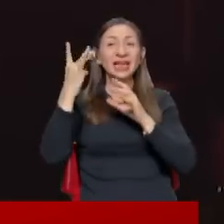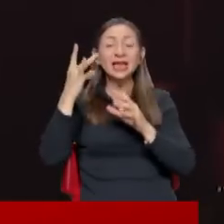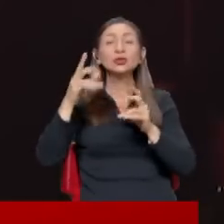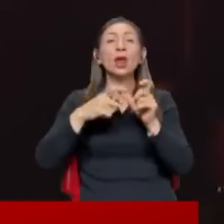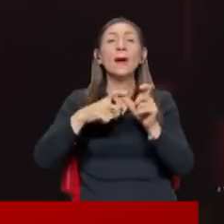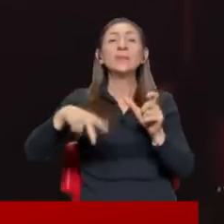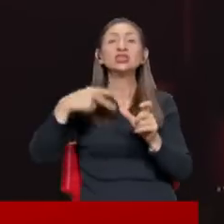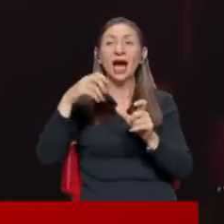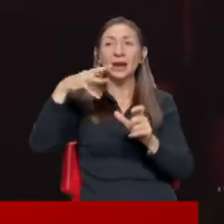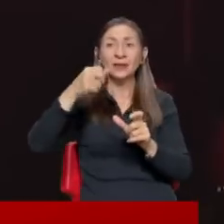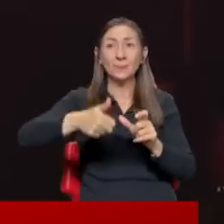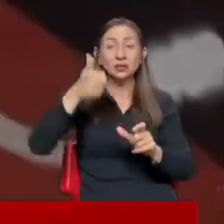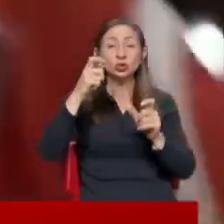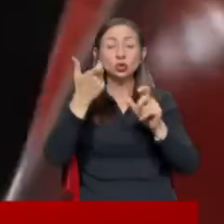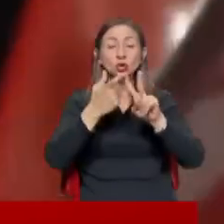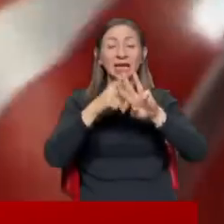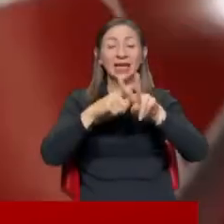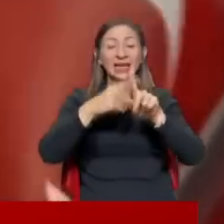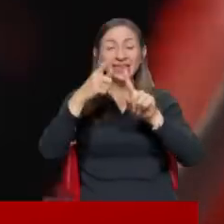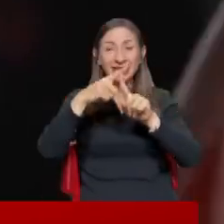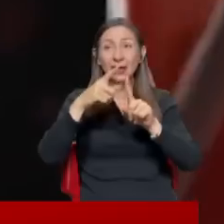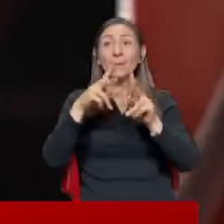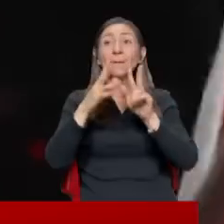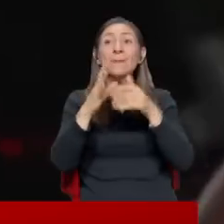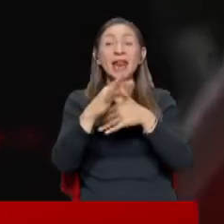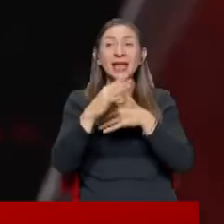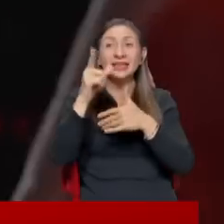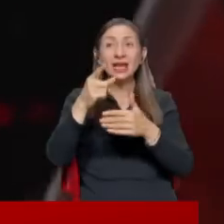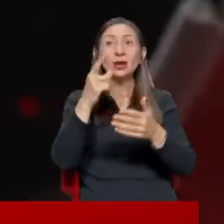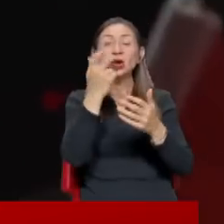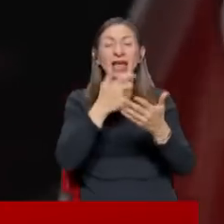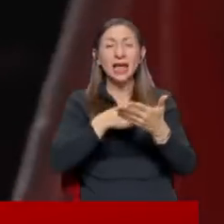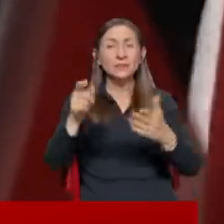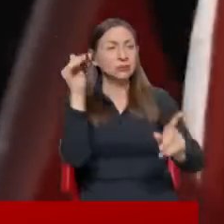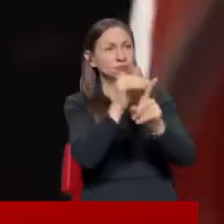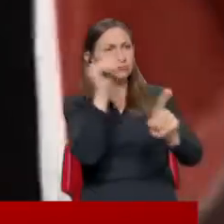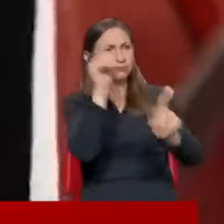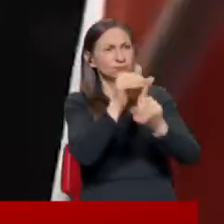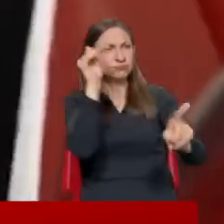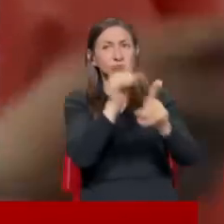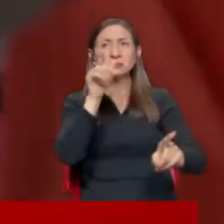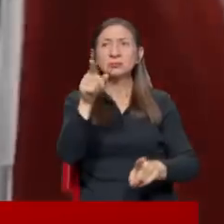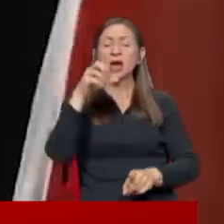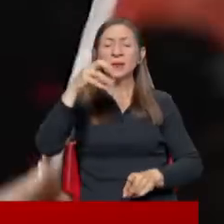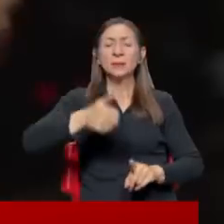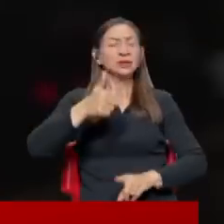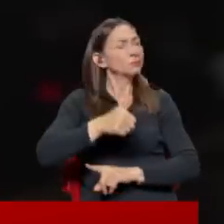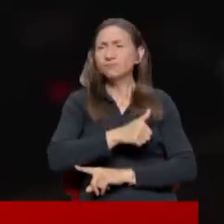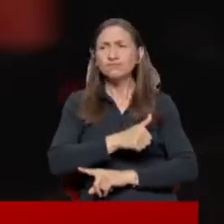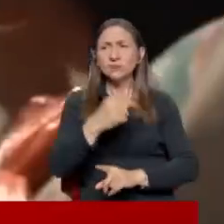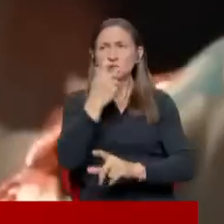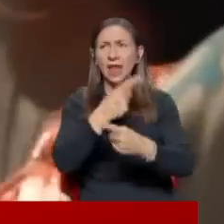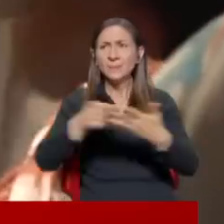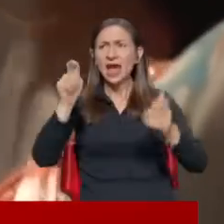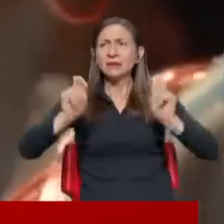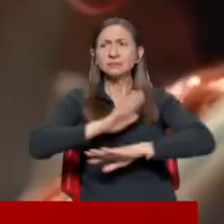Süleymanpaşa Belediyesi'nin AK Partili Başkanı Cüneyt Yüksel'e Melek Mosso'nun konserini iptal etsin diye çağrılar yükseldi. AK Partili Başkan konseri